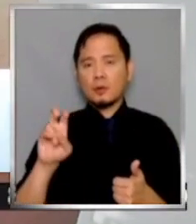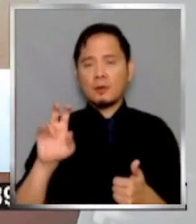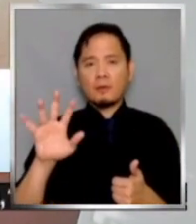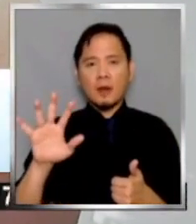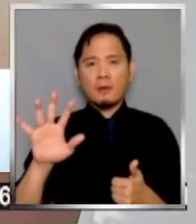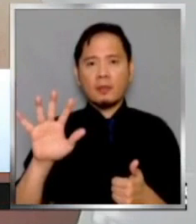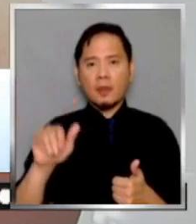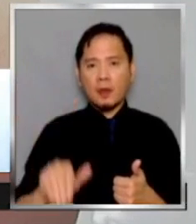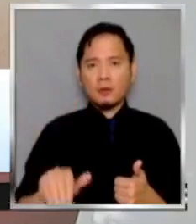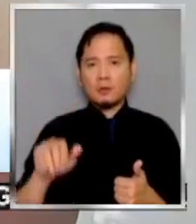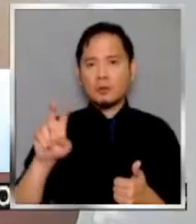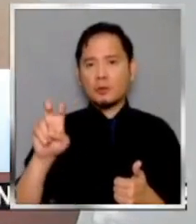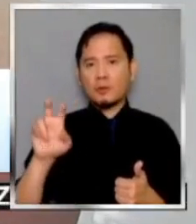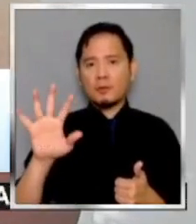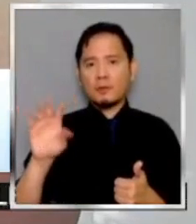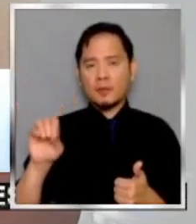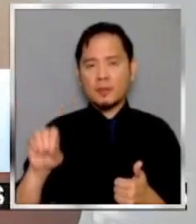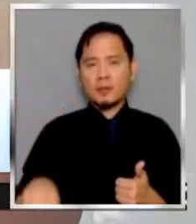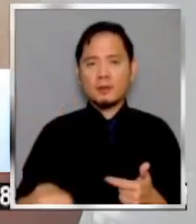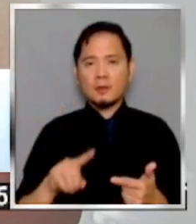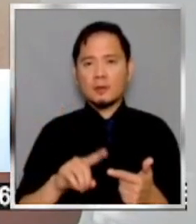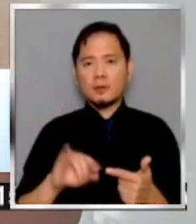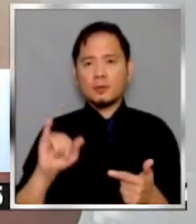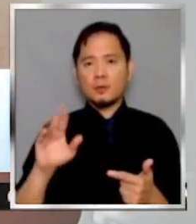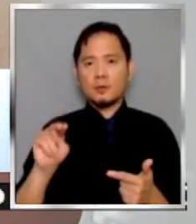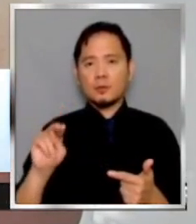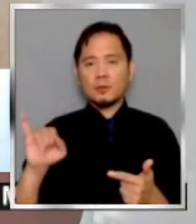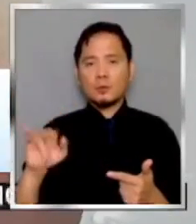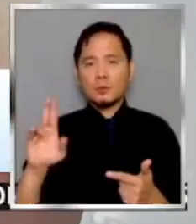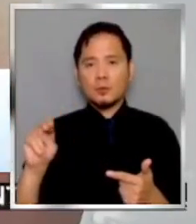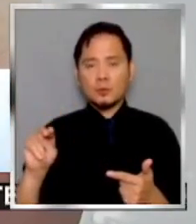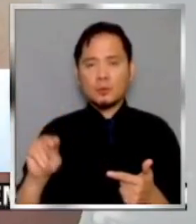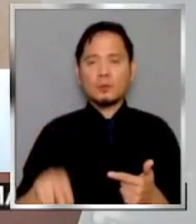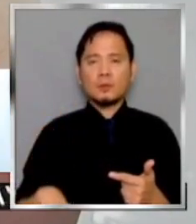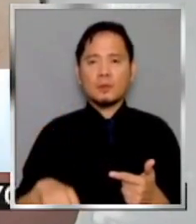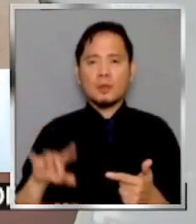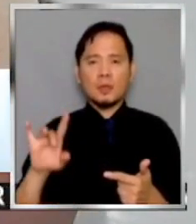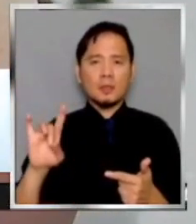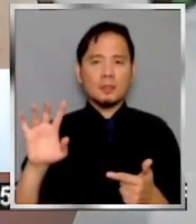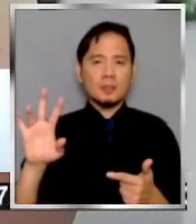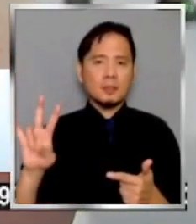205,250 votes. Si Junjun Concepcion na pumapangalawa with